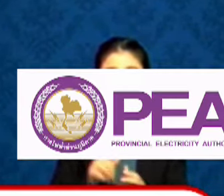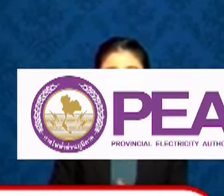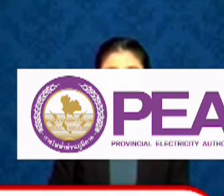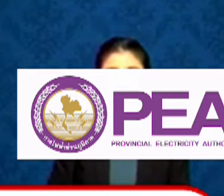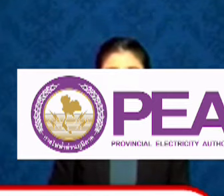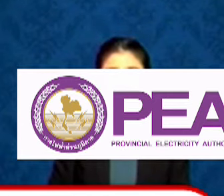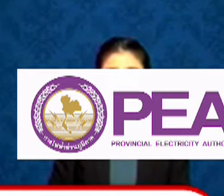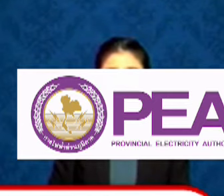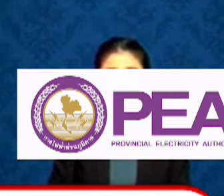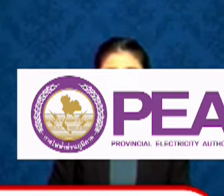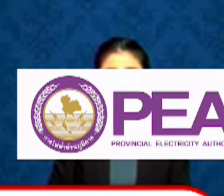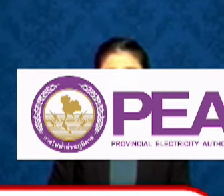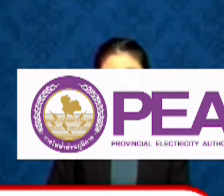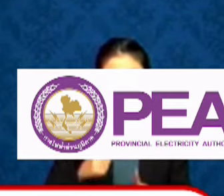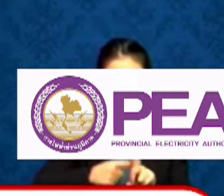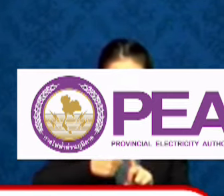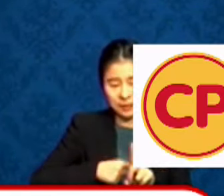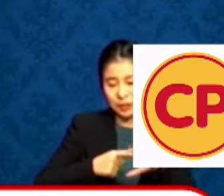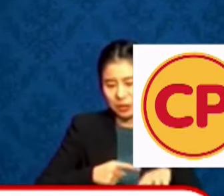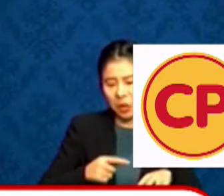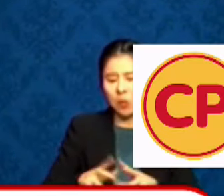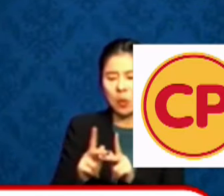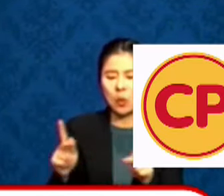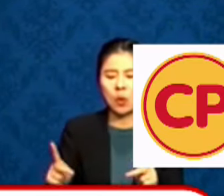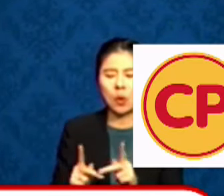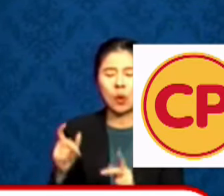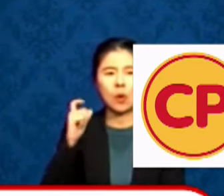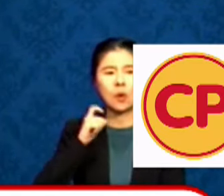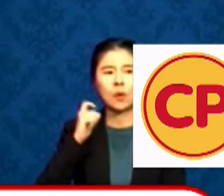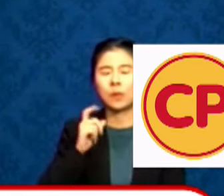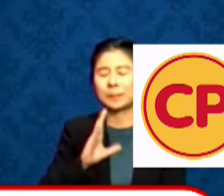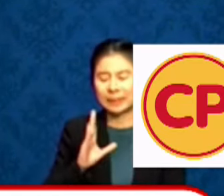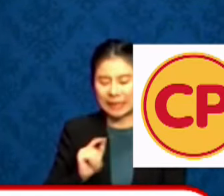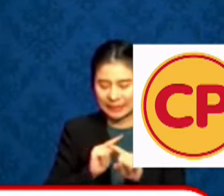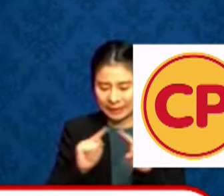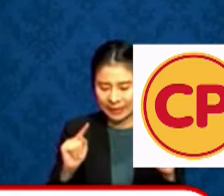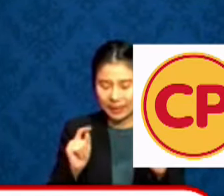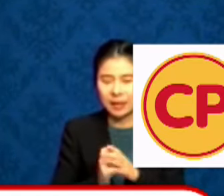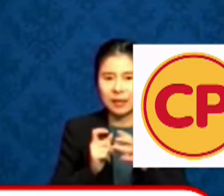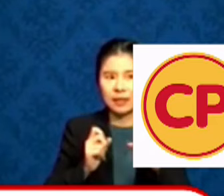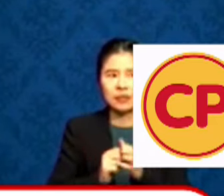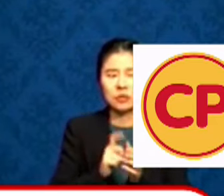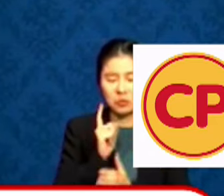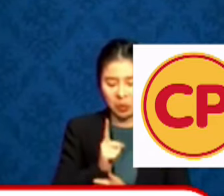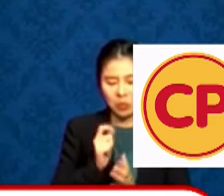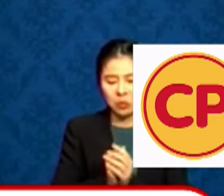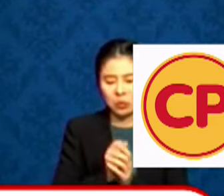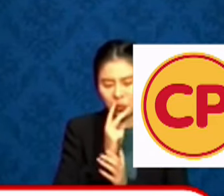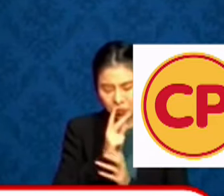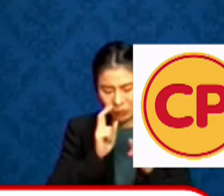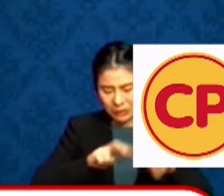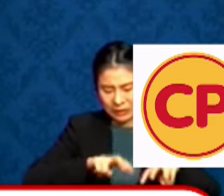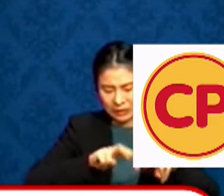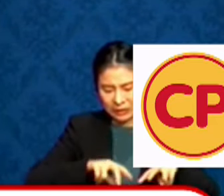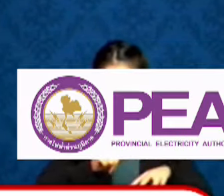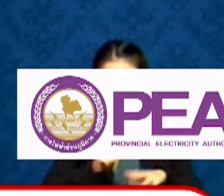าหอเกาะฮ่องกงนะครับเรียนแต่คราวนี้ปัญหาคือว่ามันต้องมาศึกษาครับที่ท่านนายกสั่งมาเนี่ยให้ศึกษา